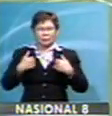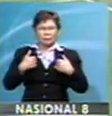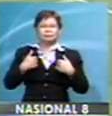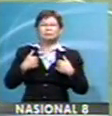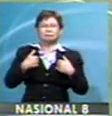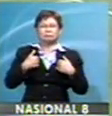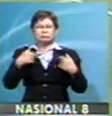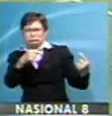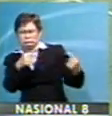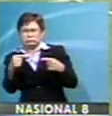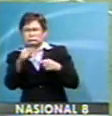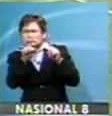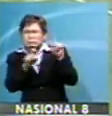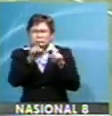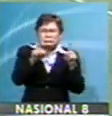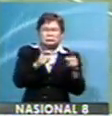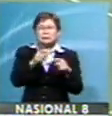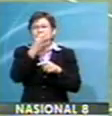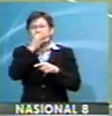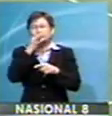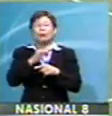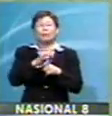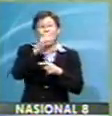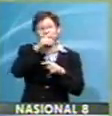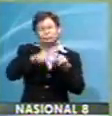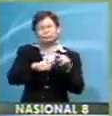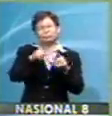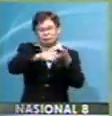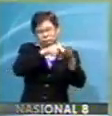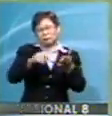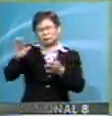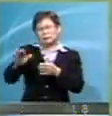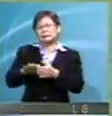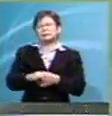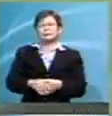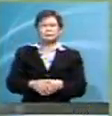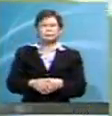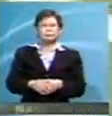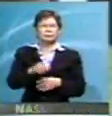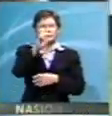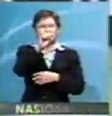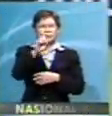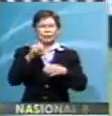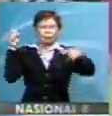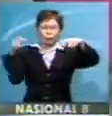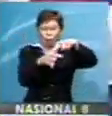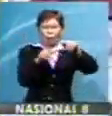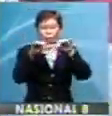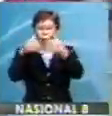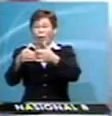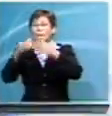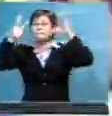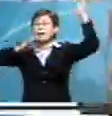kontroversi Safi berjaya menutup mula pengkritik dan membuktikan beliau masih berbisa Safi menjaringkan gol pertama skuad